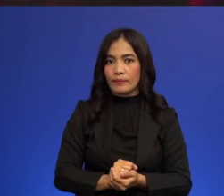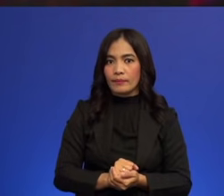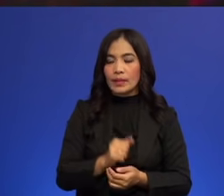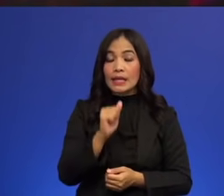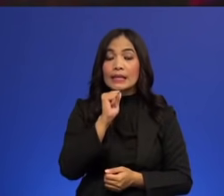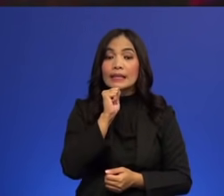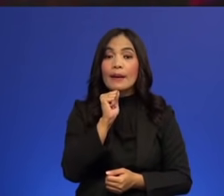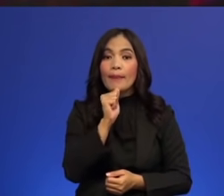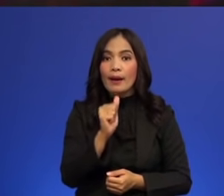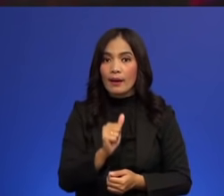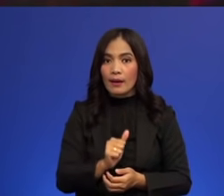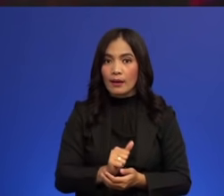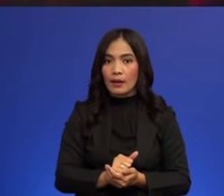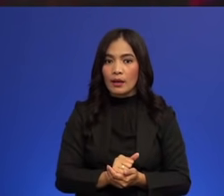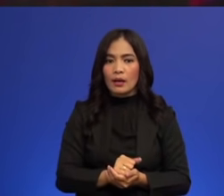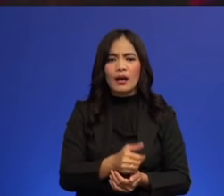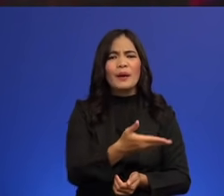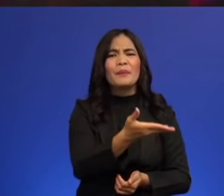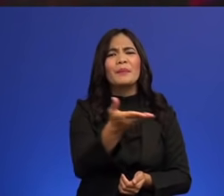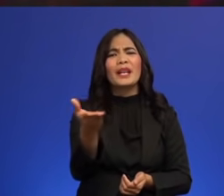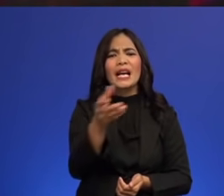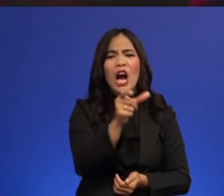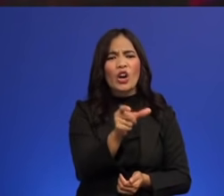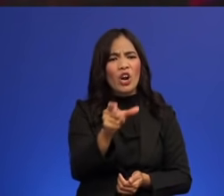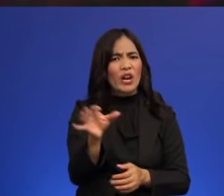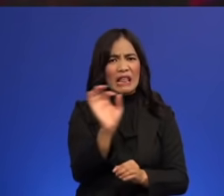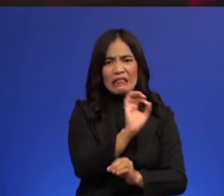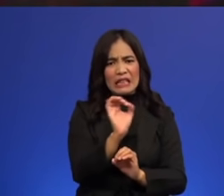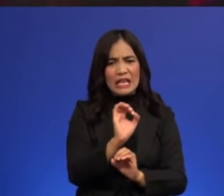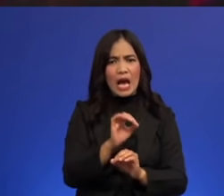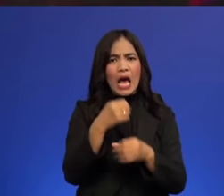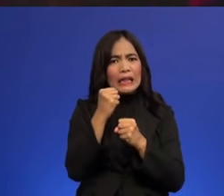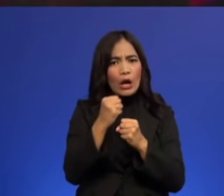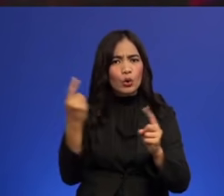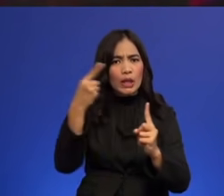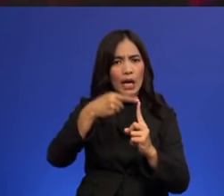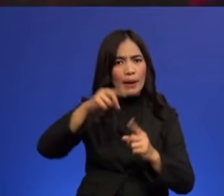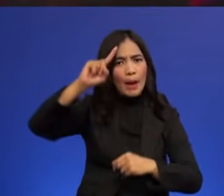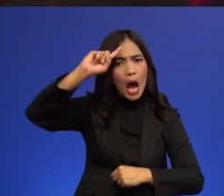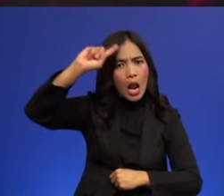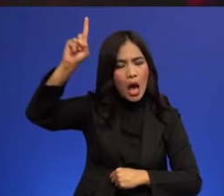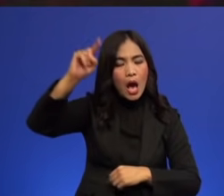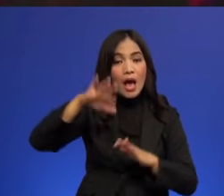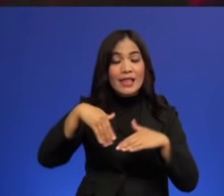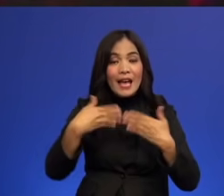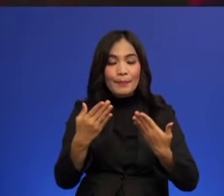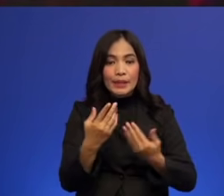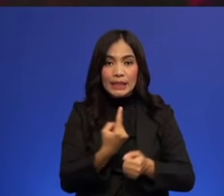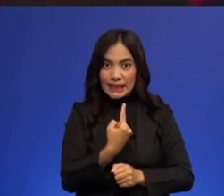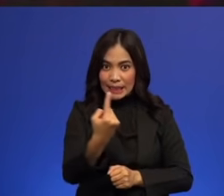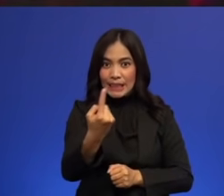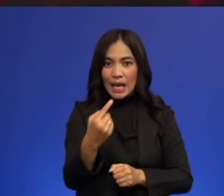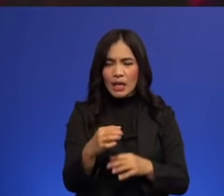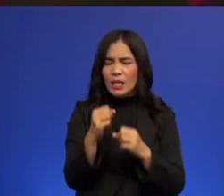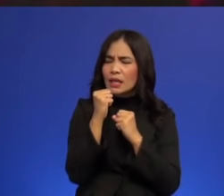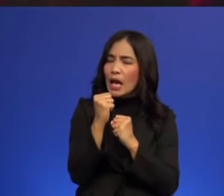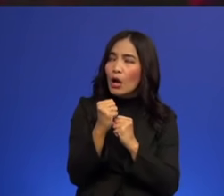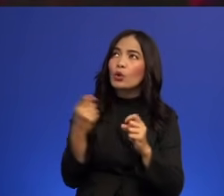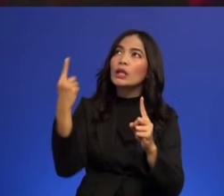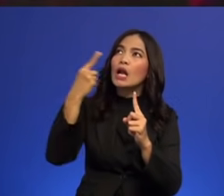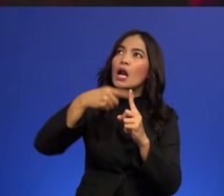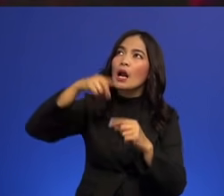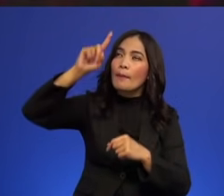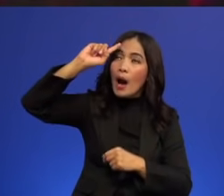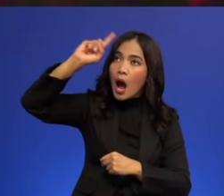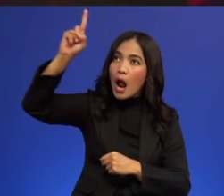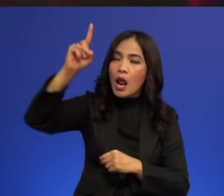Siapa? Ya, mereka yang tidak takut akan Allah. Tapi kita yang takut akan Allah,